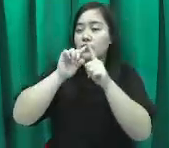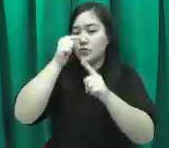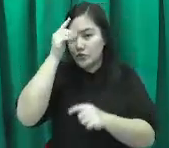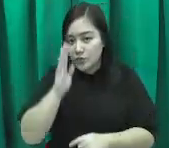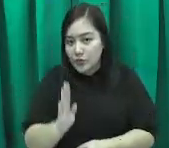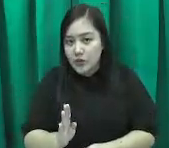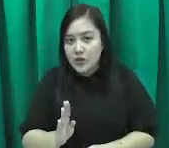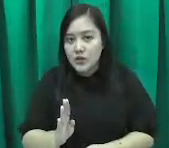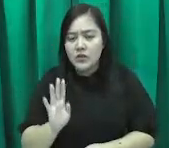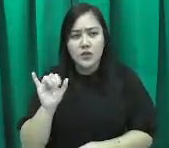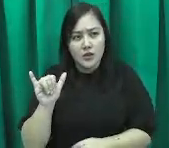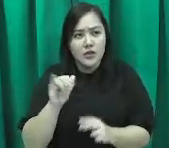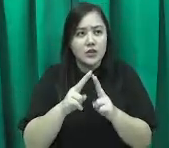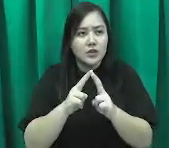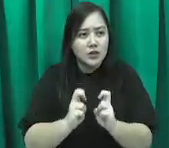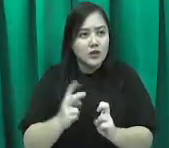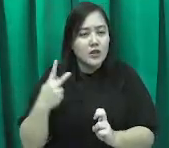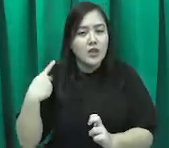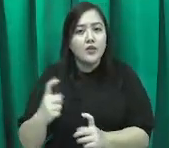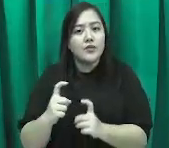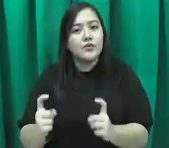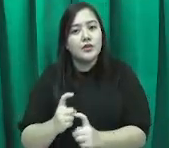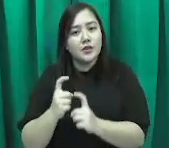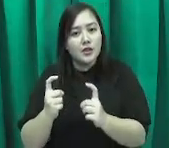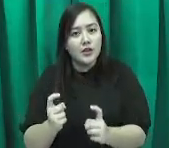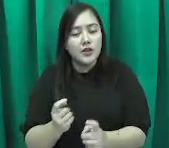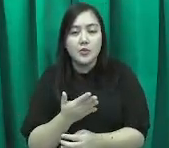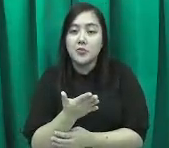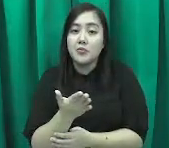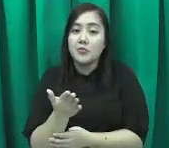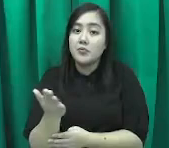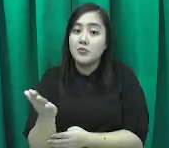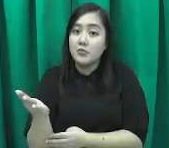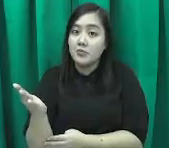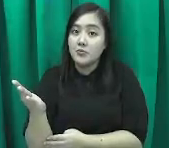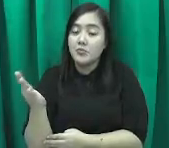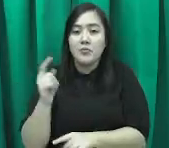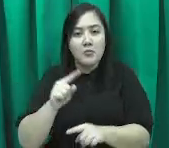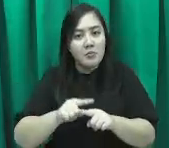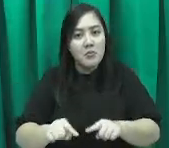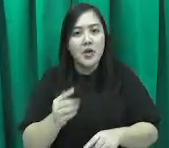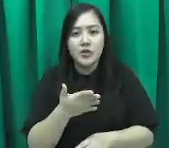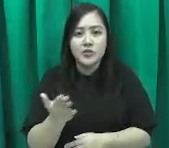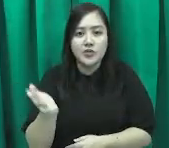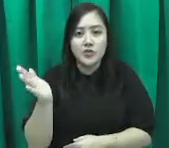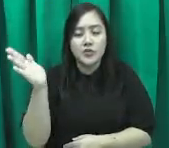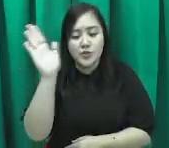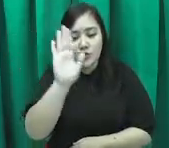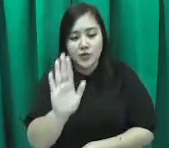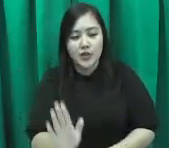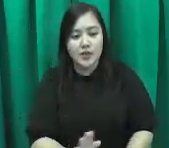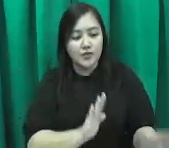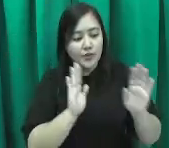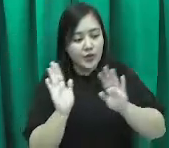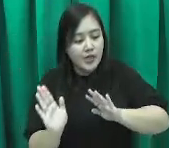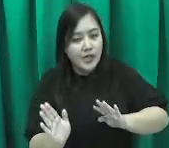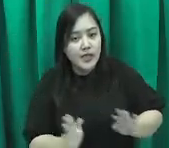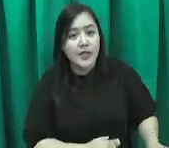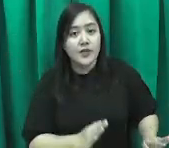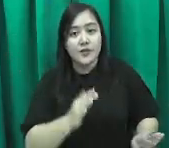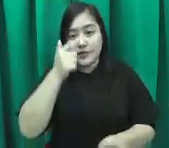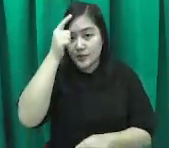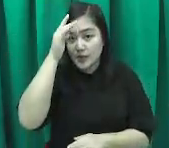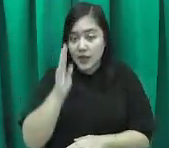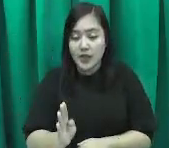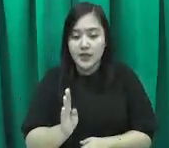hindi ka pa rin mawawala. Yeah. Kasi sabi nga sa Bible, no one can pluck you out my Father's hand. Yes, ibig sabihin nun, kung ang pamilya mo ay